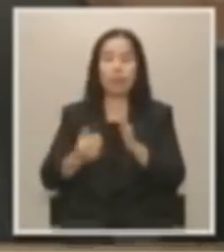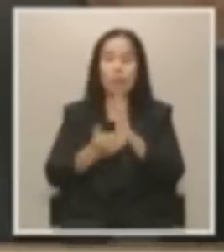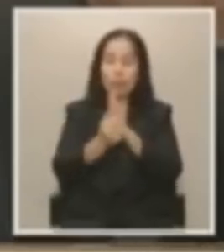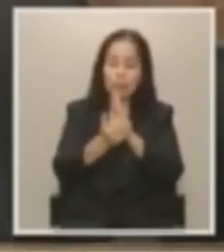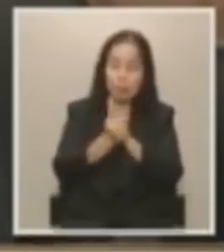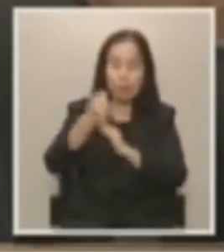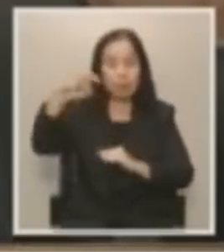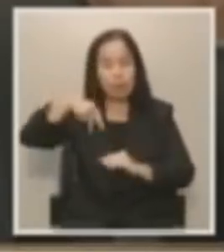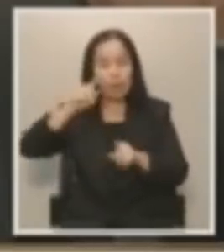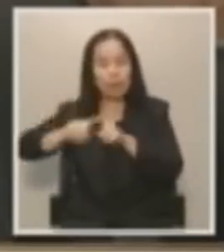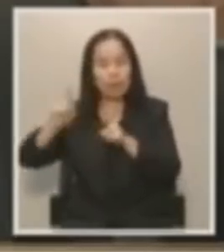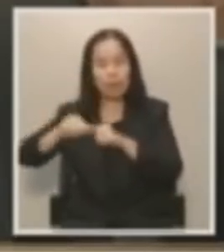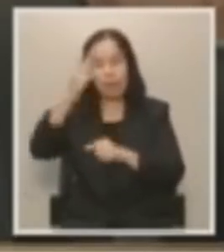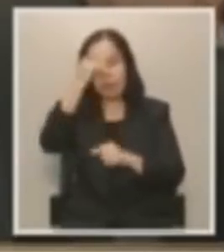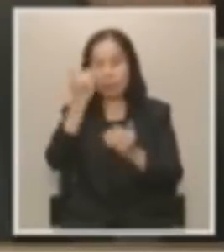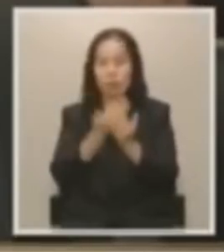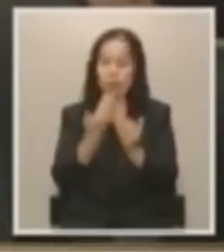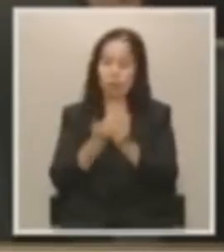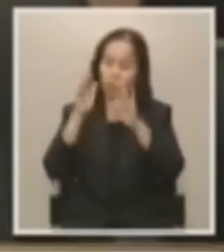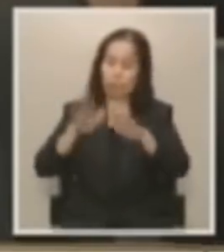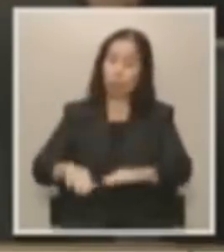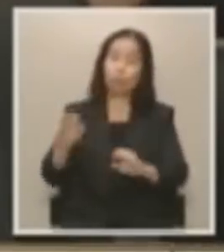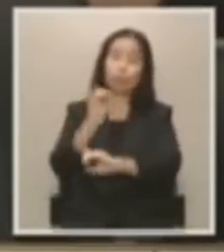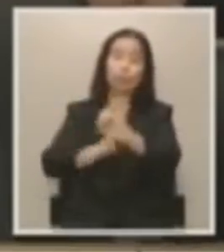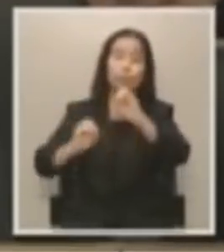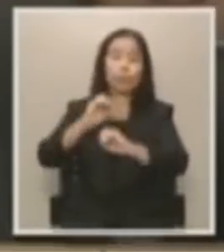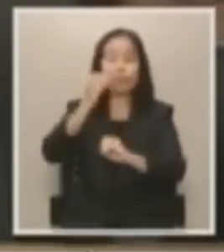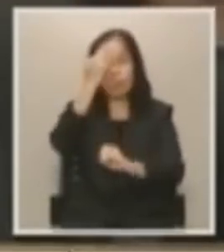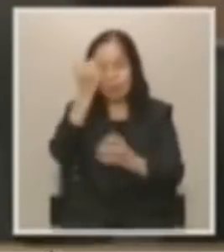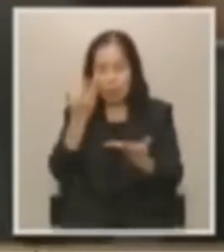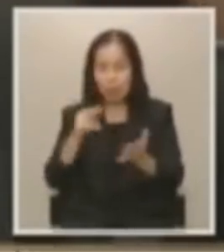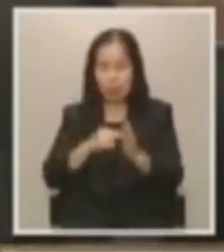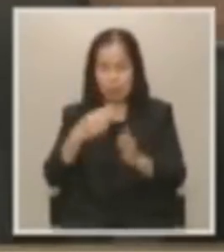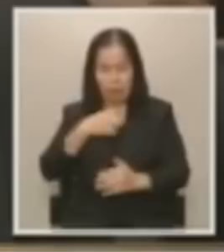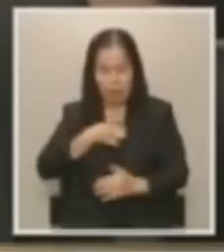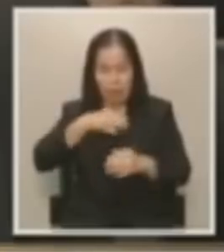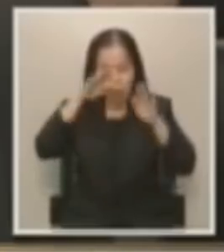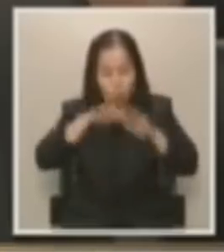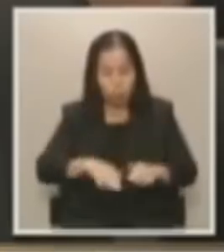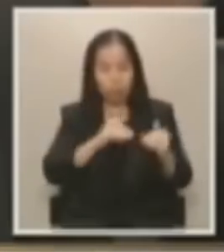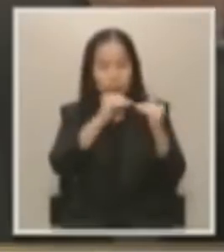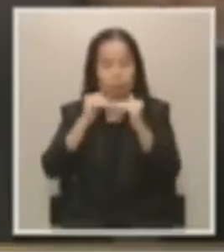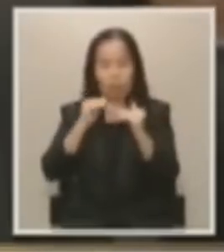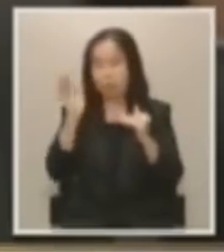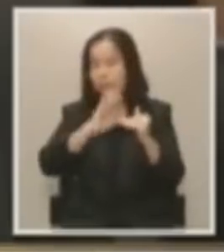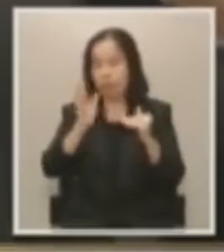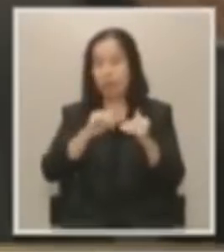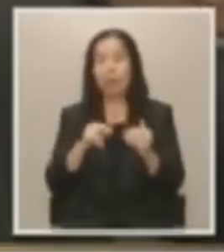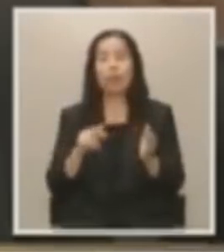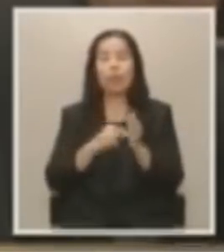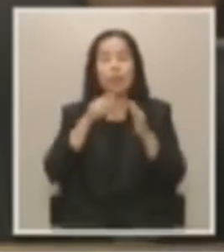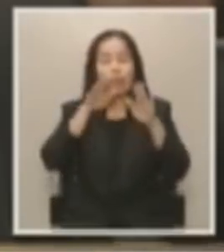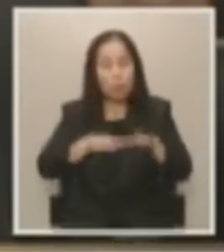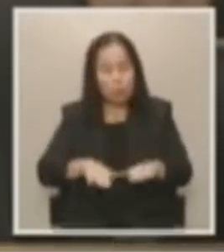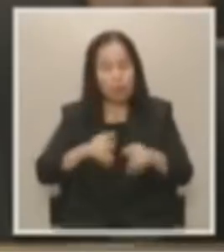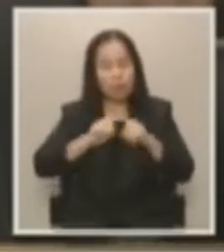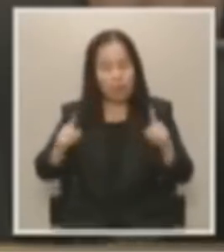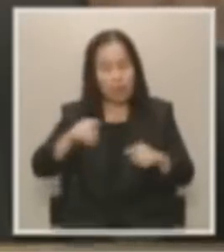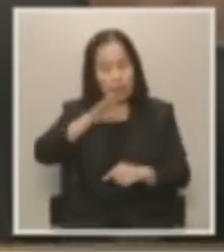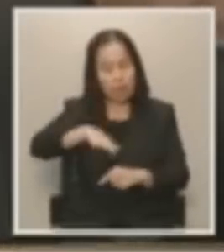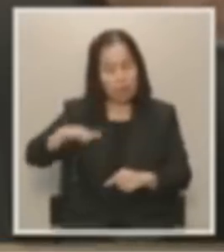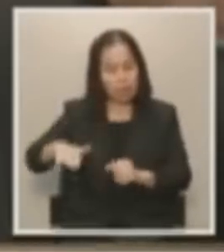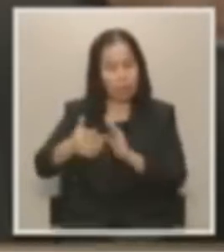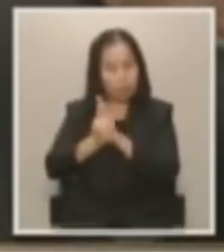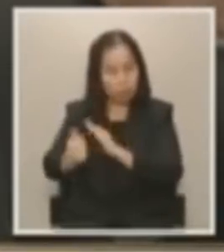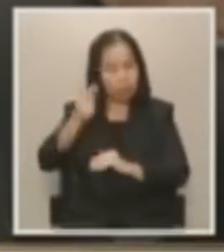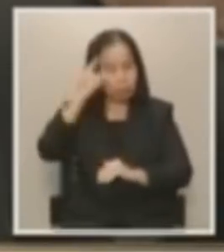ยดิฉันไม่ได้หมายความว่าเราต้องปรับลดงบประมาณของเด็กที่มีความสามารถพิเศ แต่เ